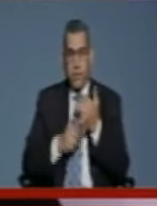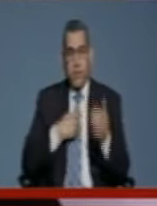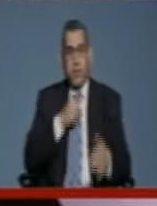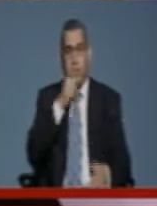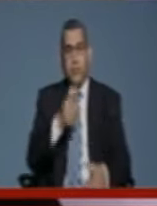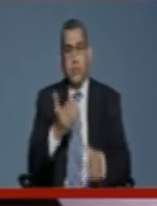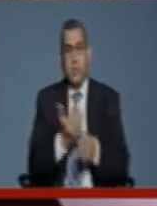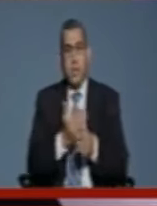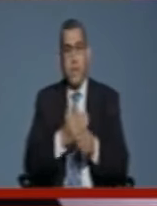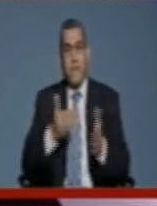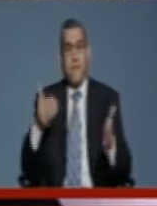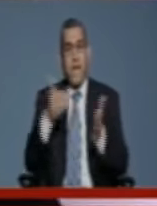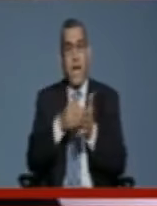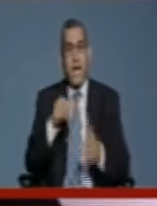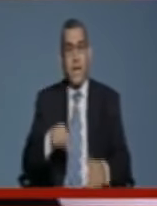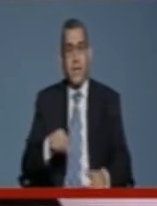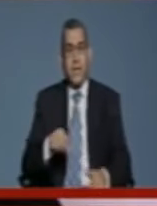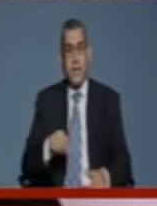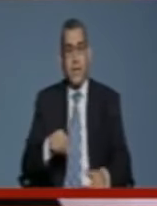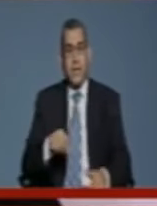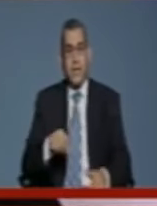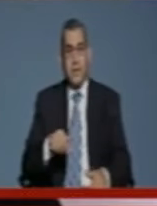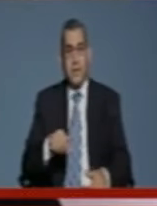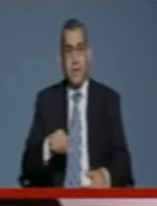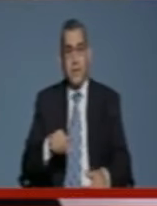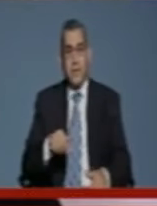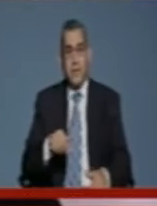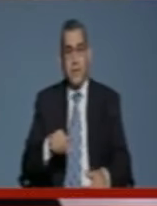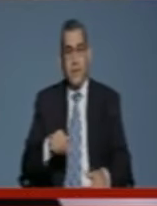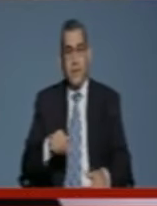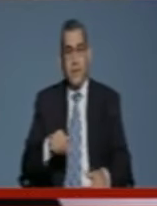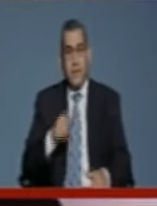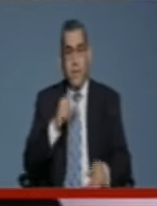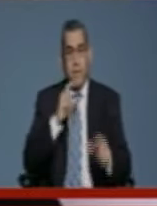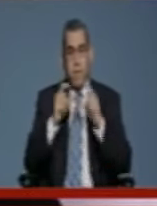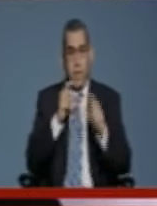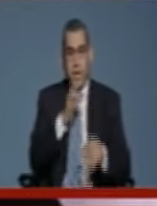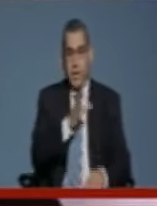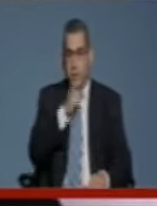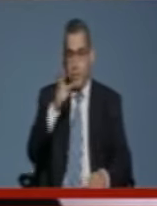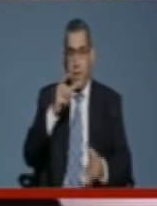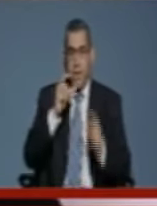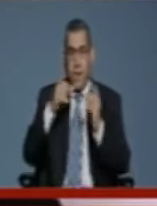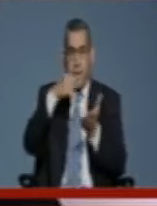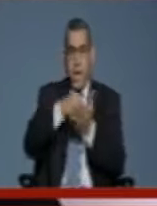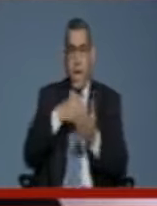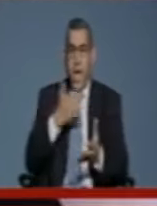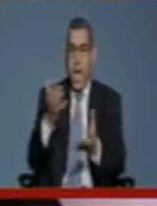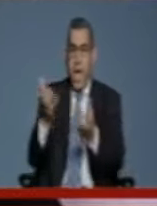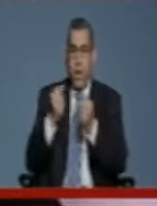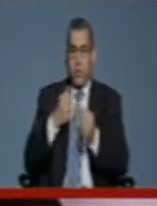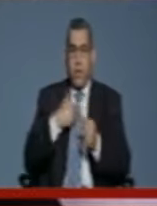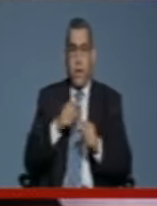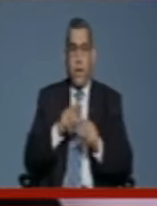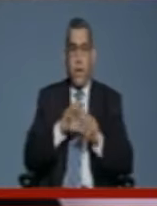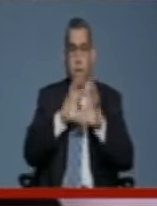الآخر أنت بتروح للبنوك أو للبنك المركزي وتقول أنا عايز أفتح عشان أجيب ده وأجيب ده وأجيب ده.